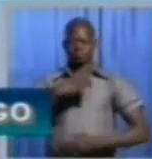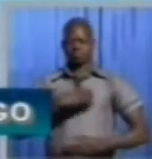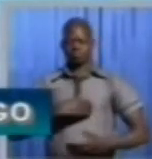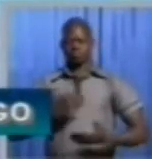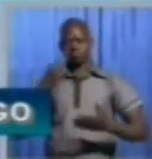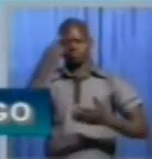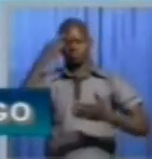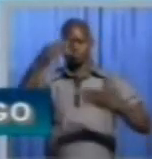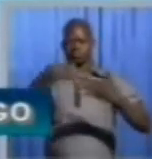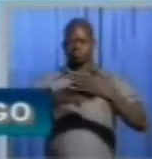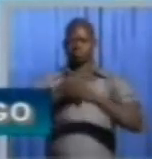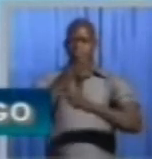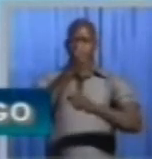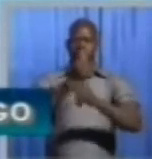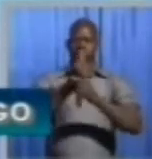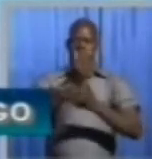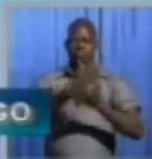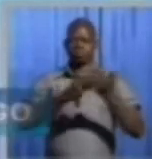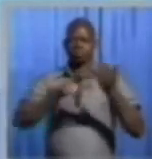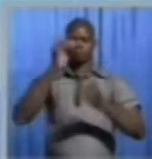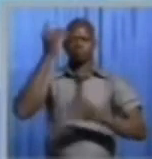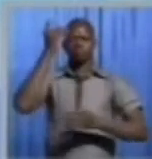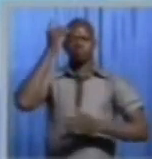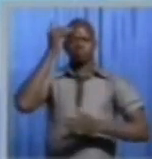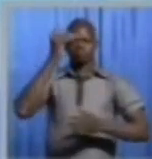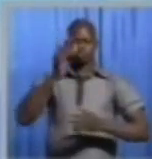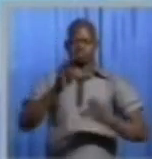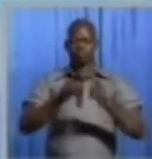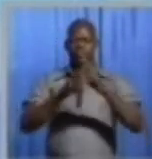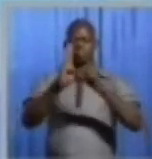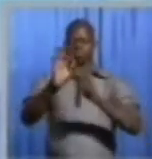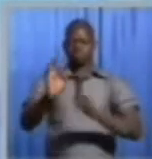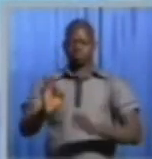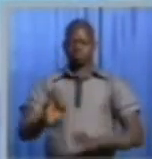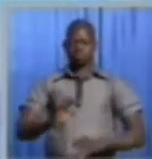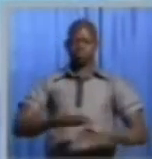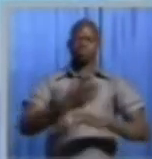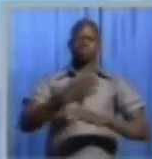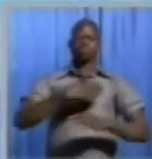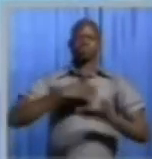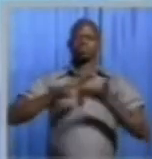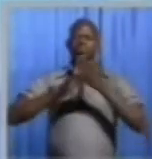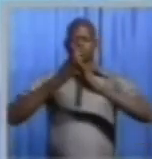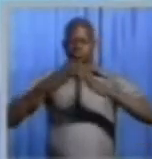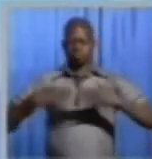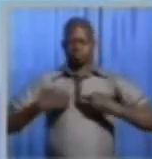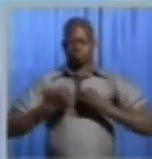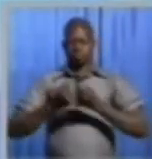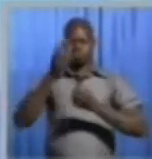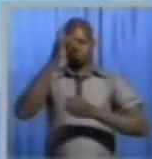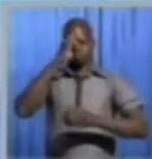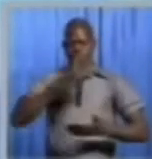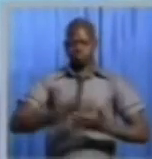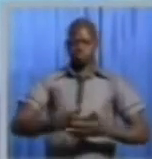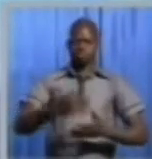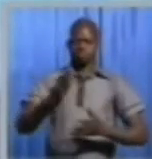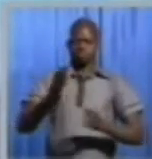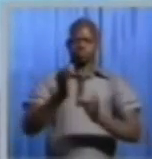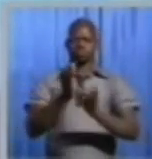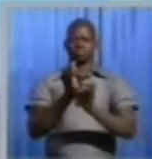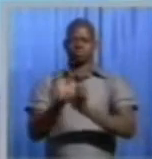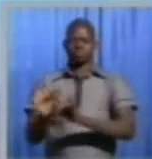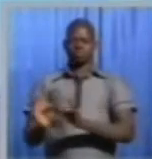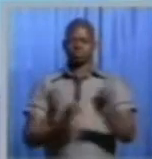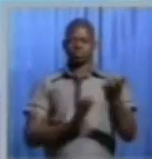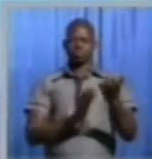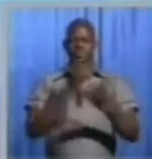nouvel an de la part des diplomates accrédités au Burkina. Au-delà des souhaits de paix, de santé, de bonheur et de prospérité formulés à